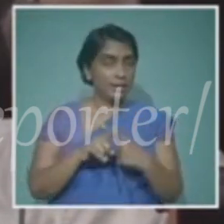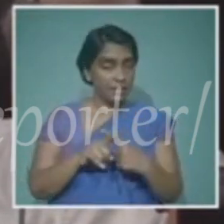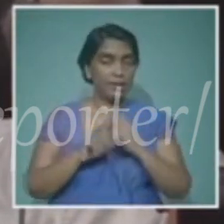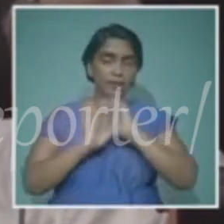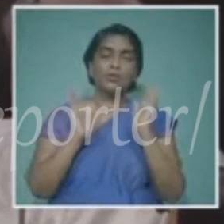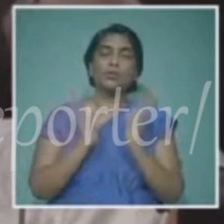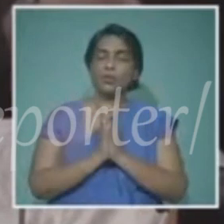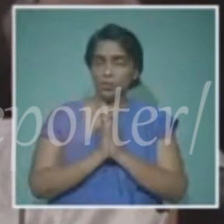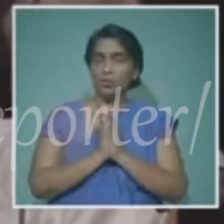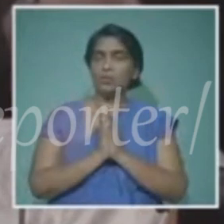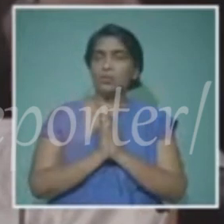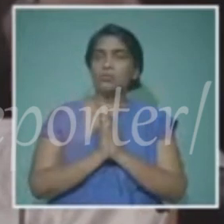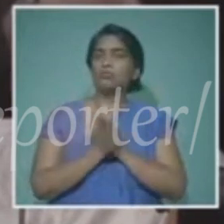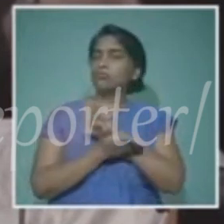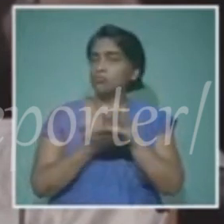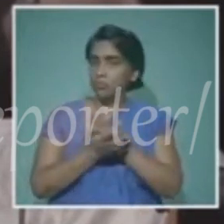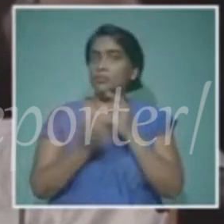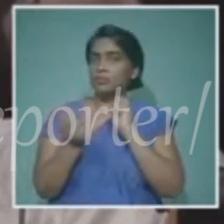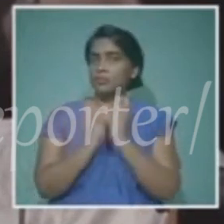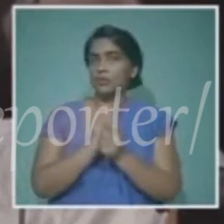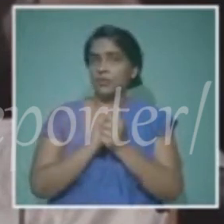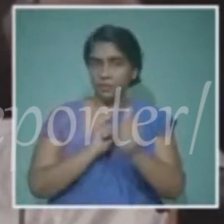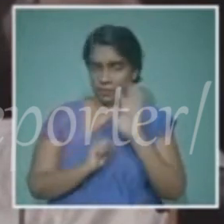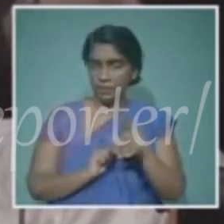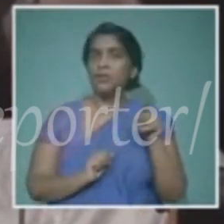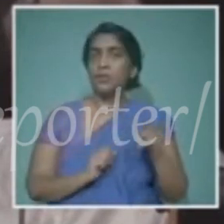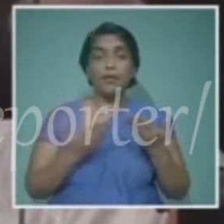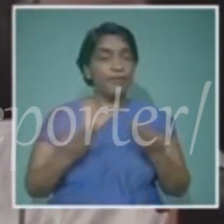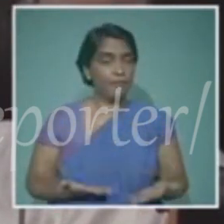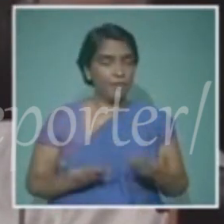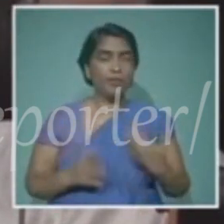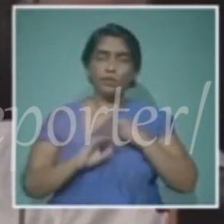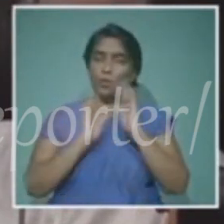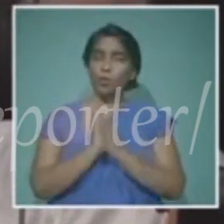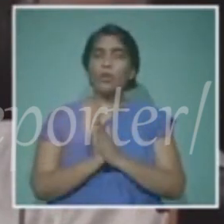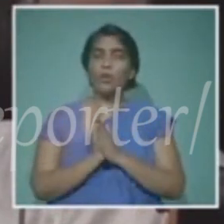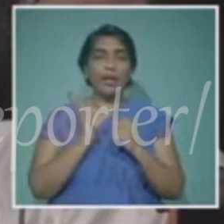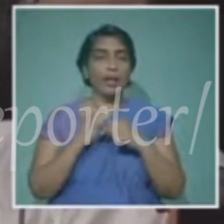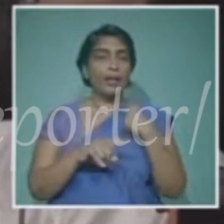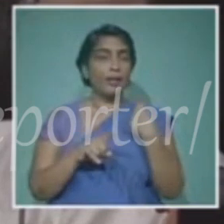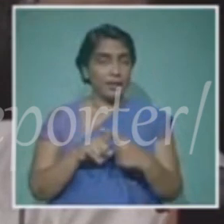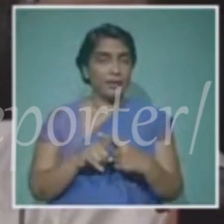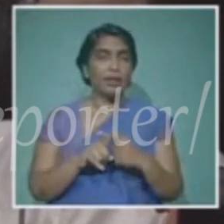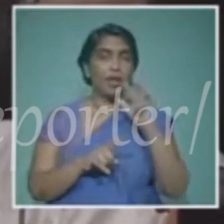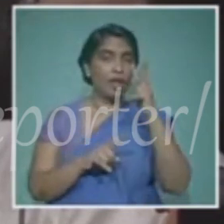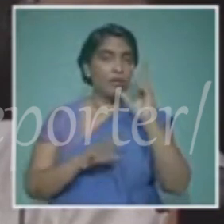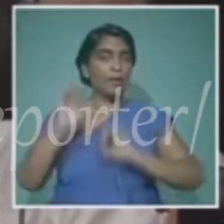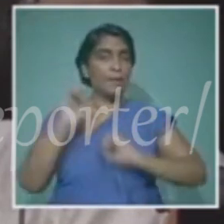සම්පූර්ණයෙන්ම සමාලෝචනය කර වෙනසකට ලක් කළ යුතුයි. වර්තමානයේ සමස්ත බඩු ප්‍රමාණයෙන්